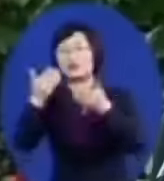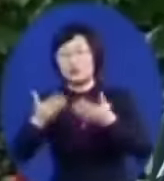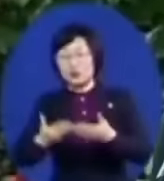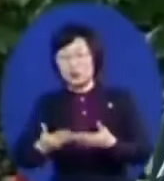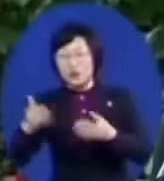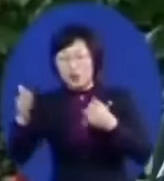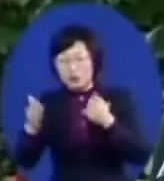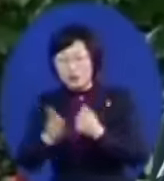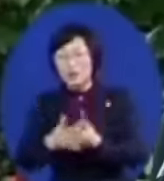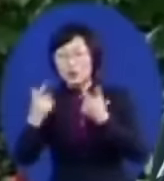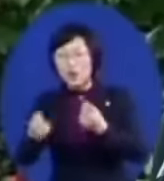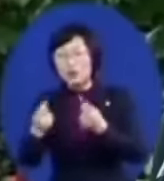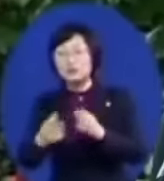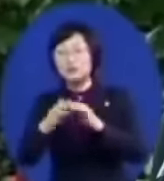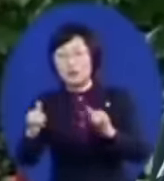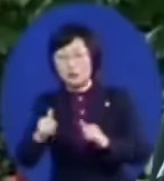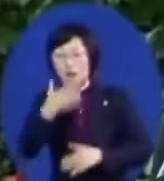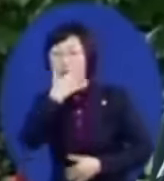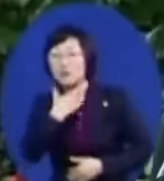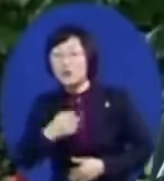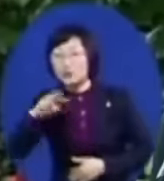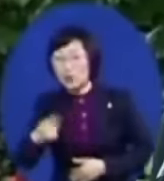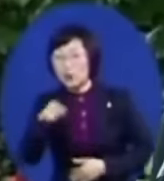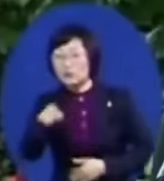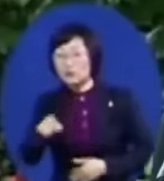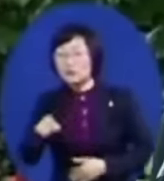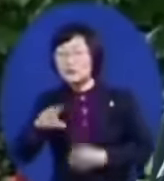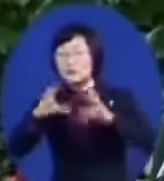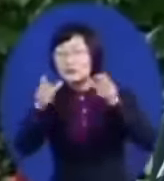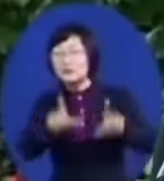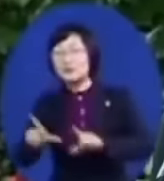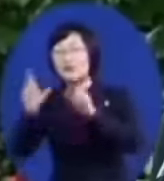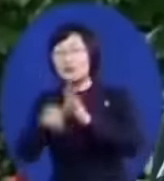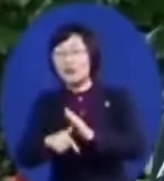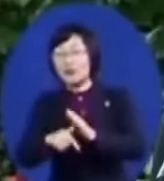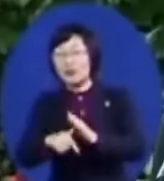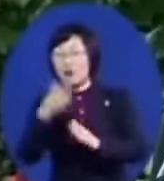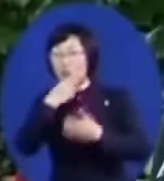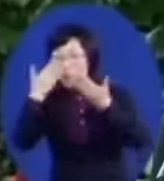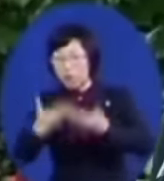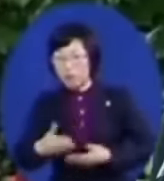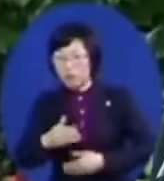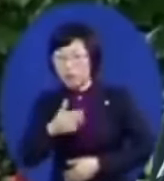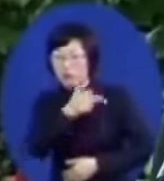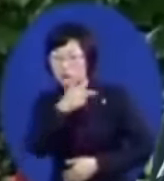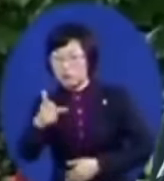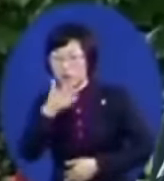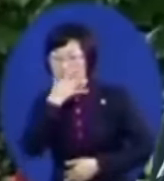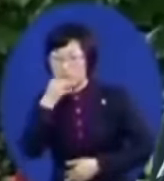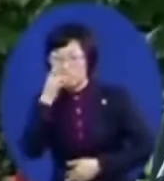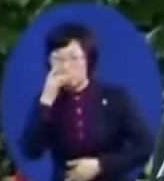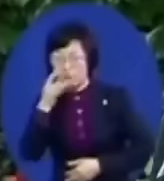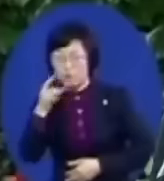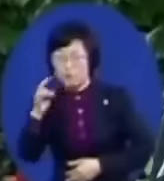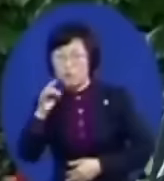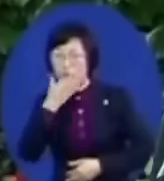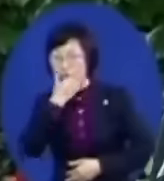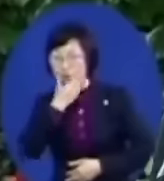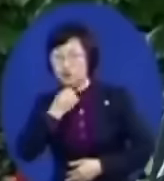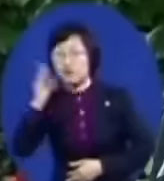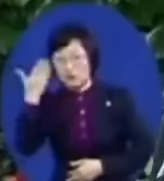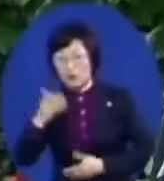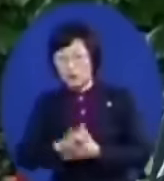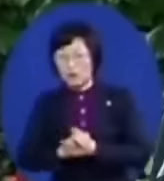사람 아브라함도 지상에서 하나님께 복을 받아 큰 부자로 살고 천당에 올라가서 낙원에